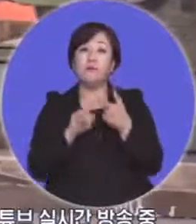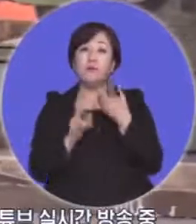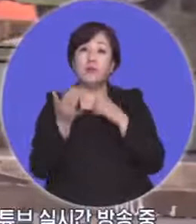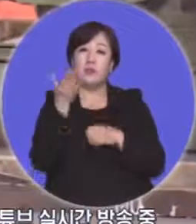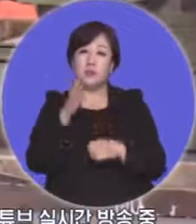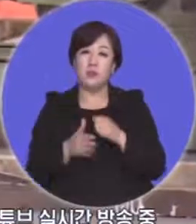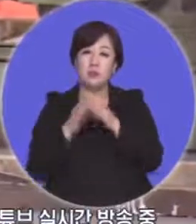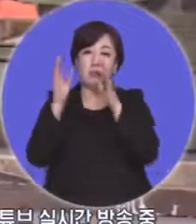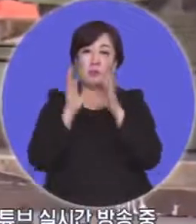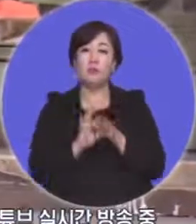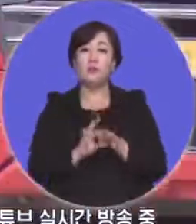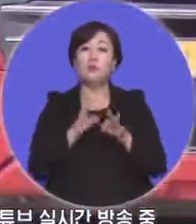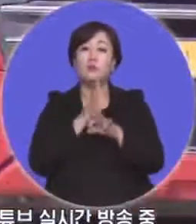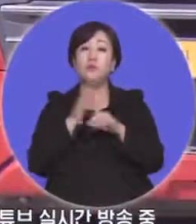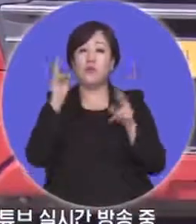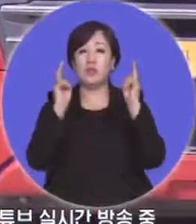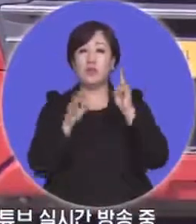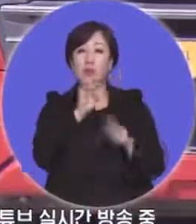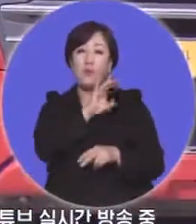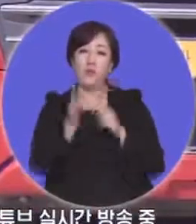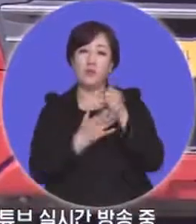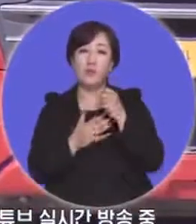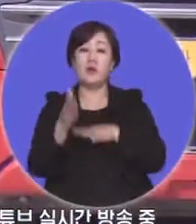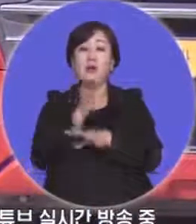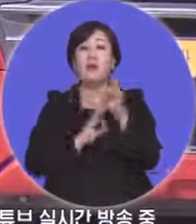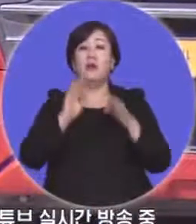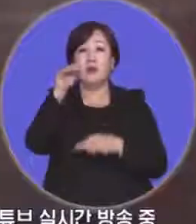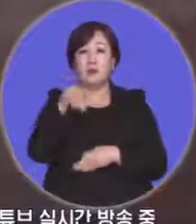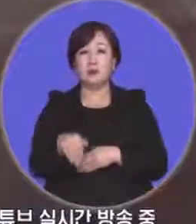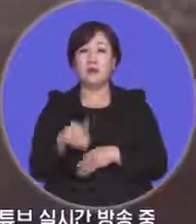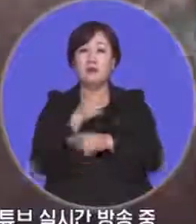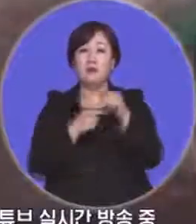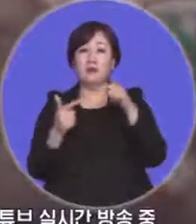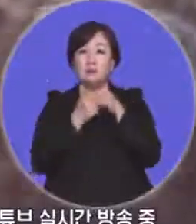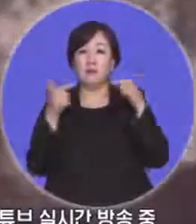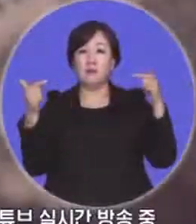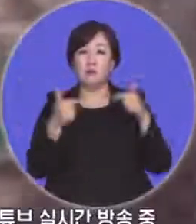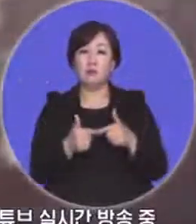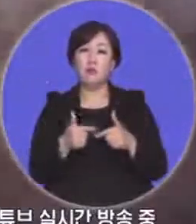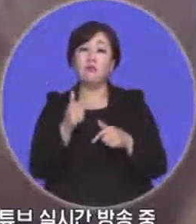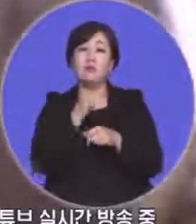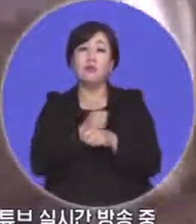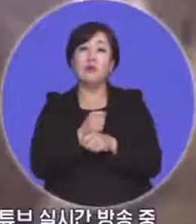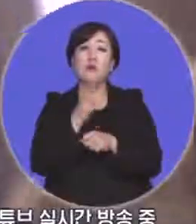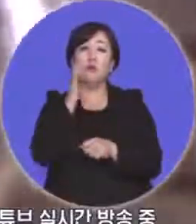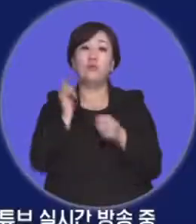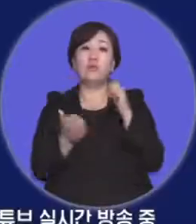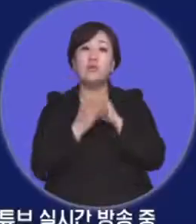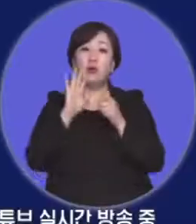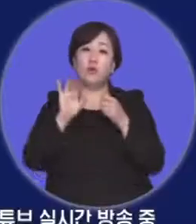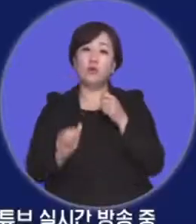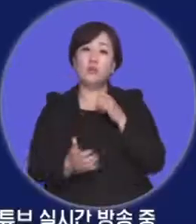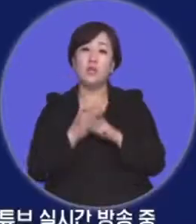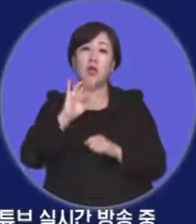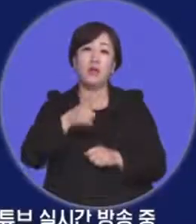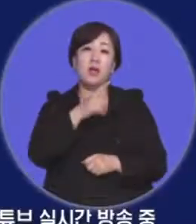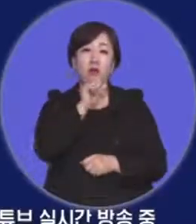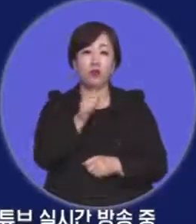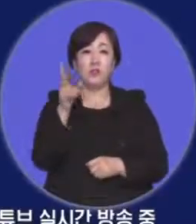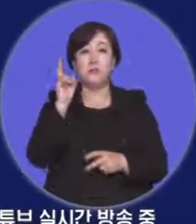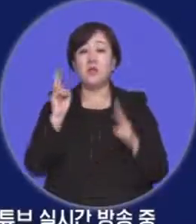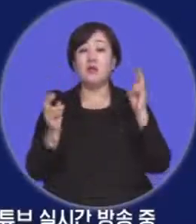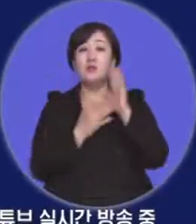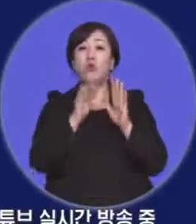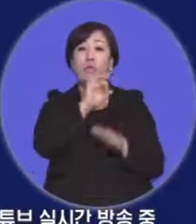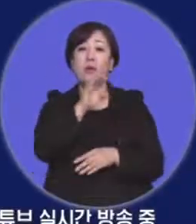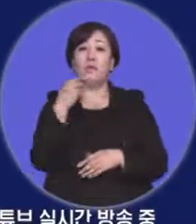사태가 길어지면서 기업들의 경영 사정이 최악으로 치닫고 있습니다. 울산 상공회의소가 150개 제조업체를